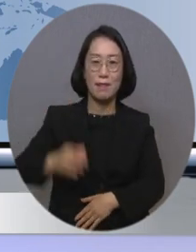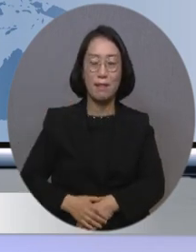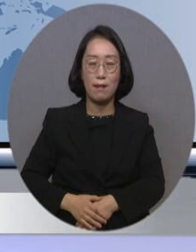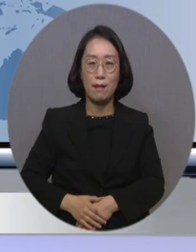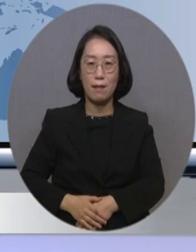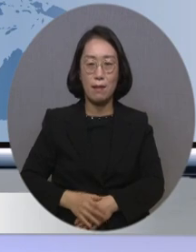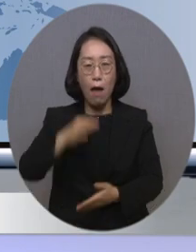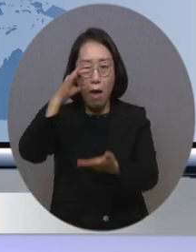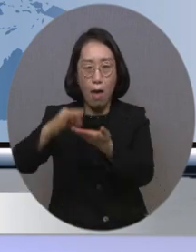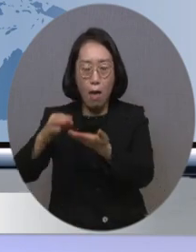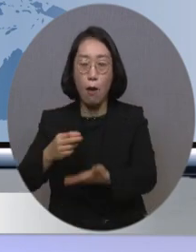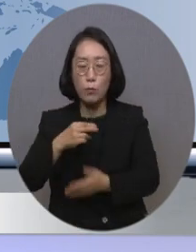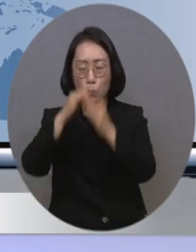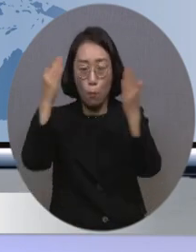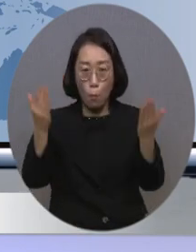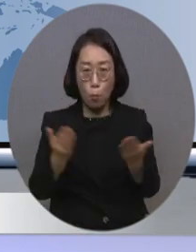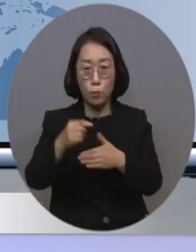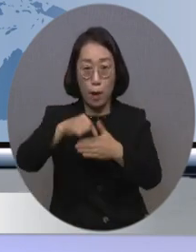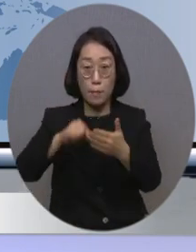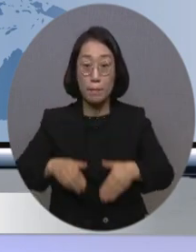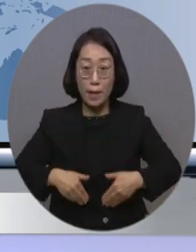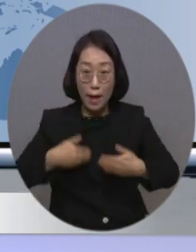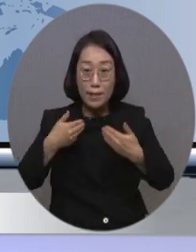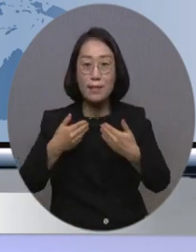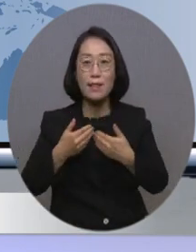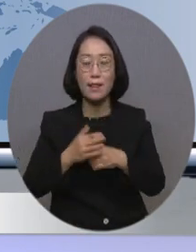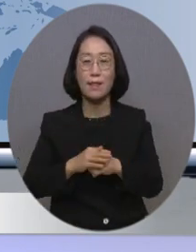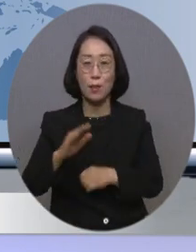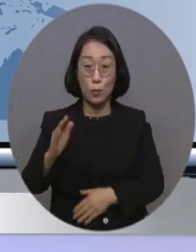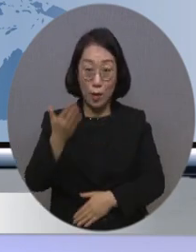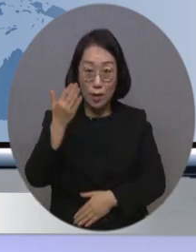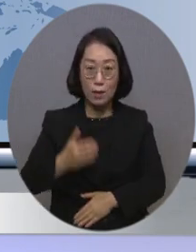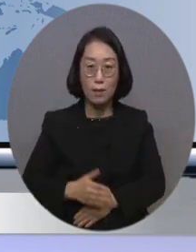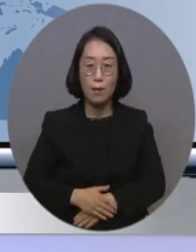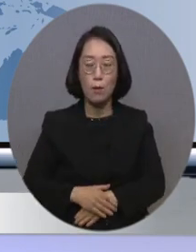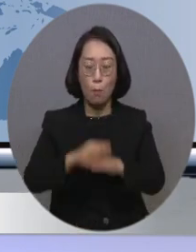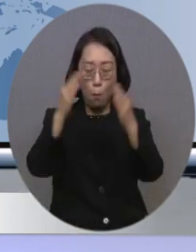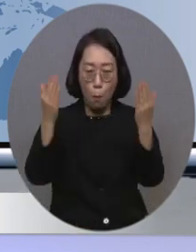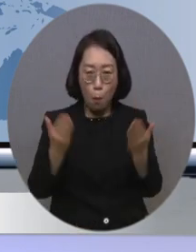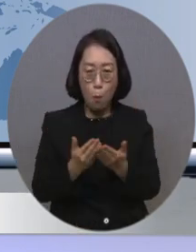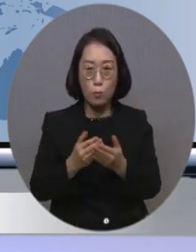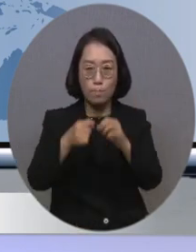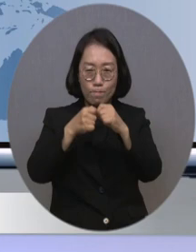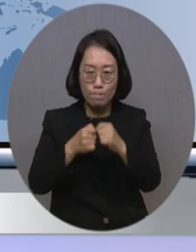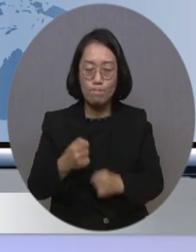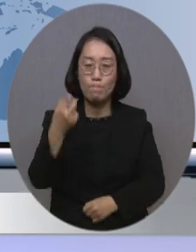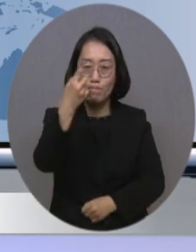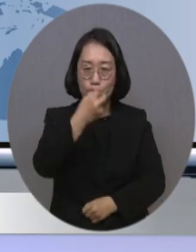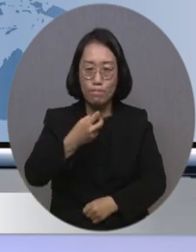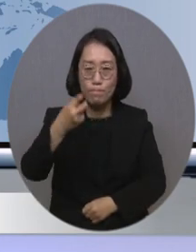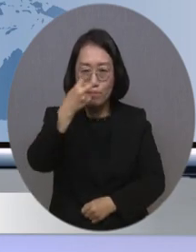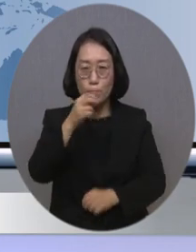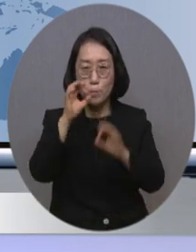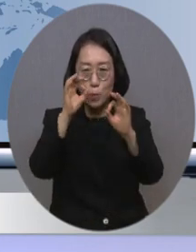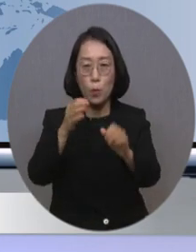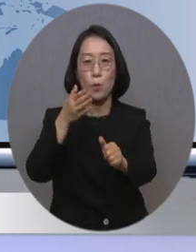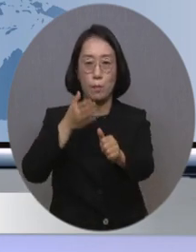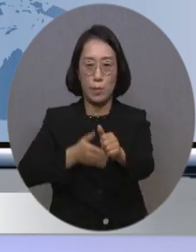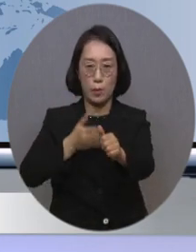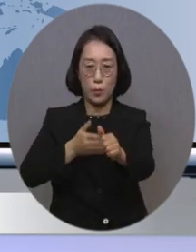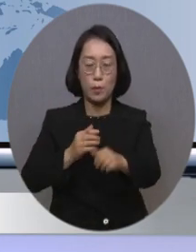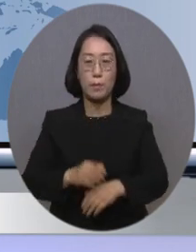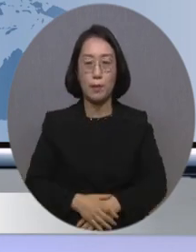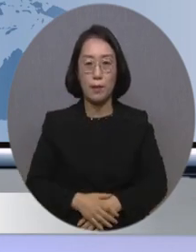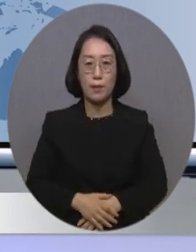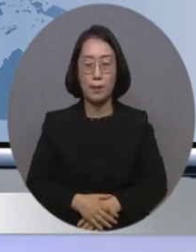소외된 이 없이 모두가 마음 따뜻한 연말을 보낼 수 있도록 다시 한번 주변을 돌아보는 건 어떨까요? 이상 복지TV